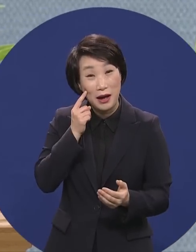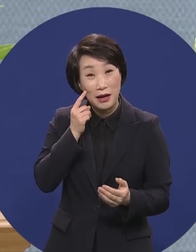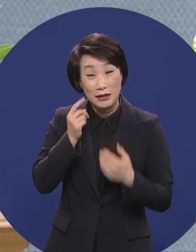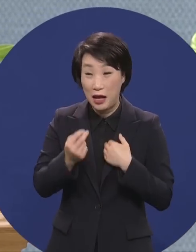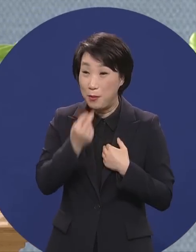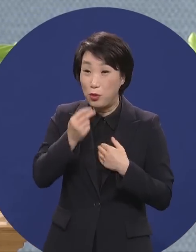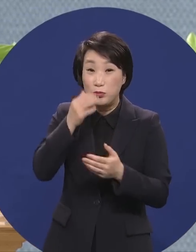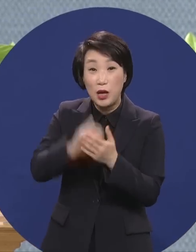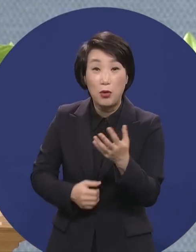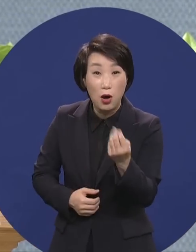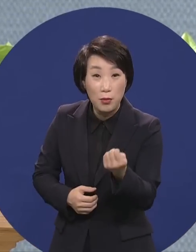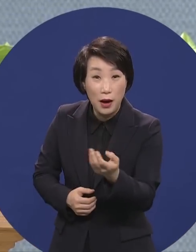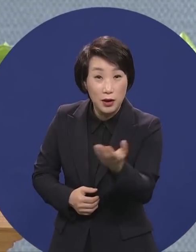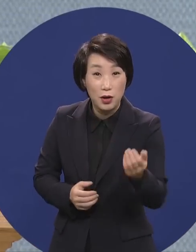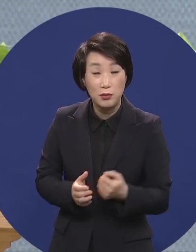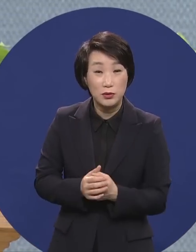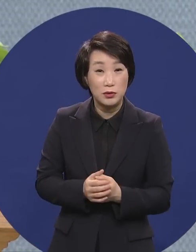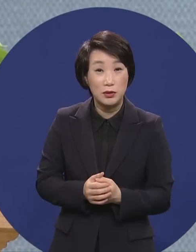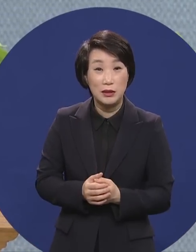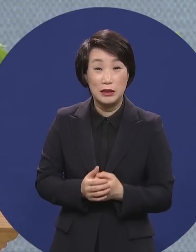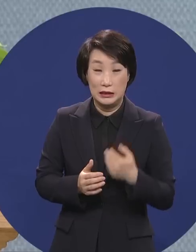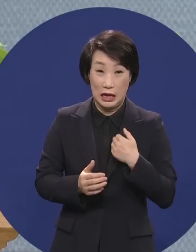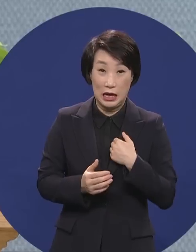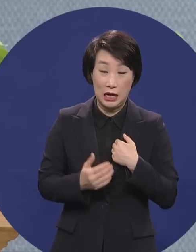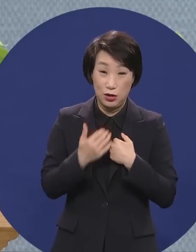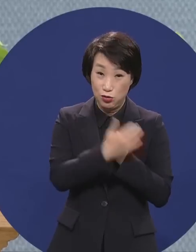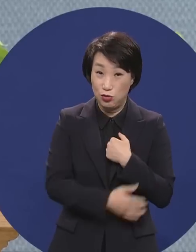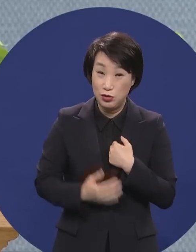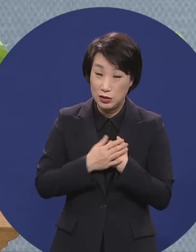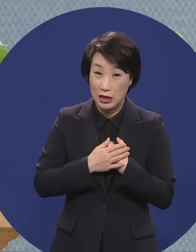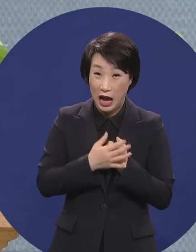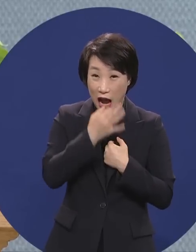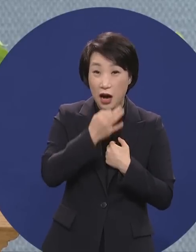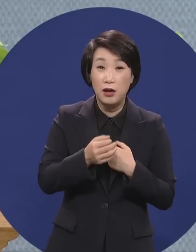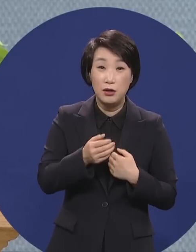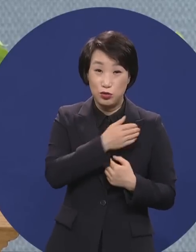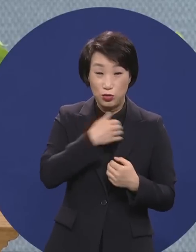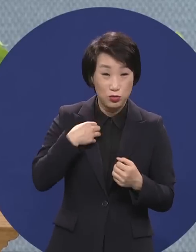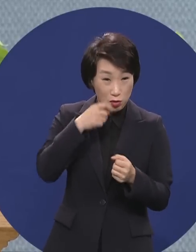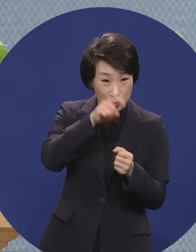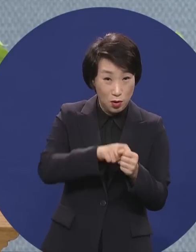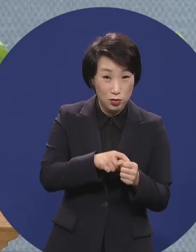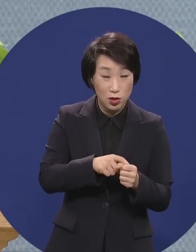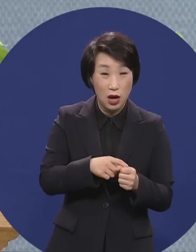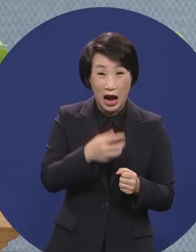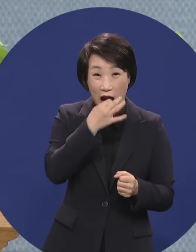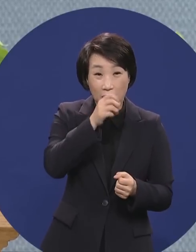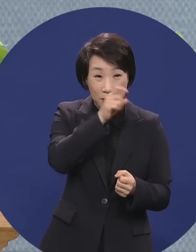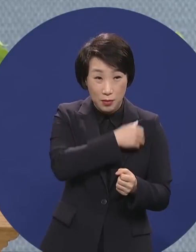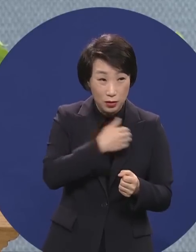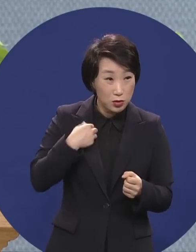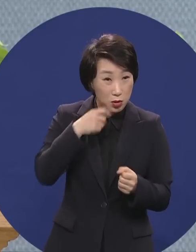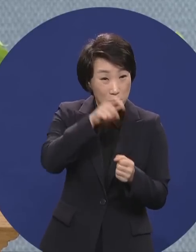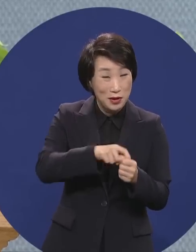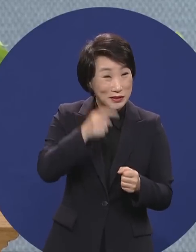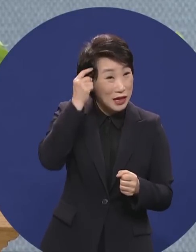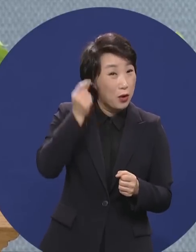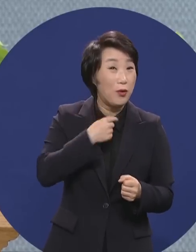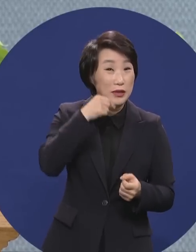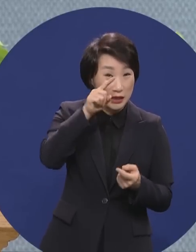여러분이 얼마나 내가 육신의 요구를 위해서, 정욕을 위해서